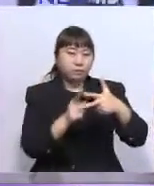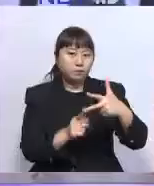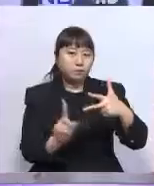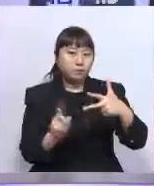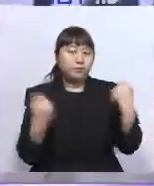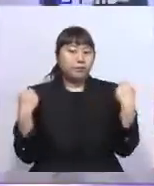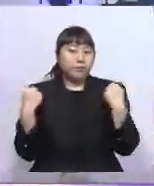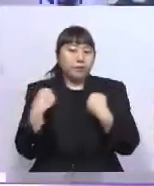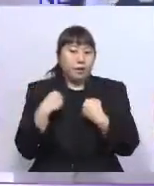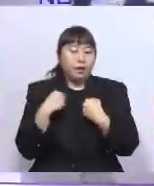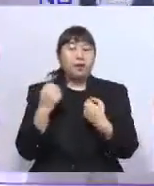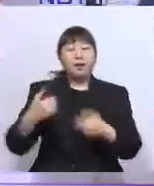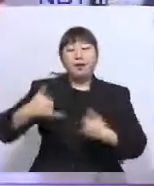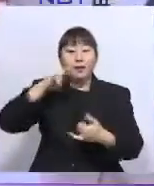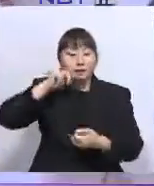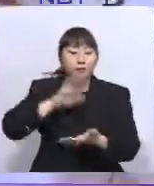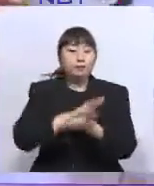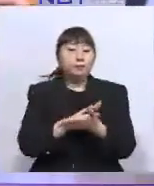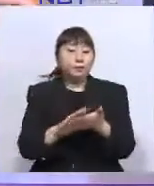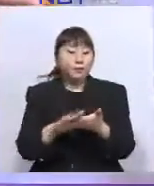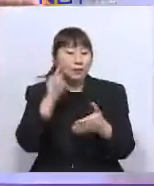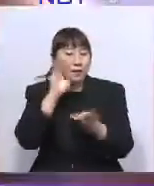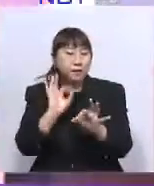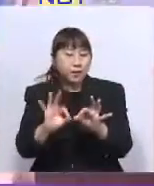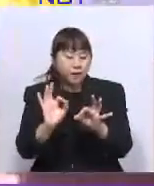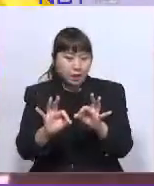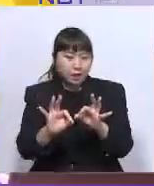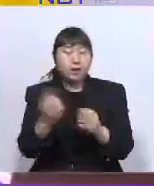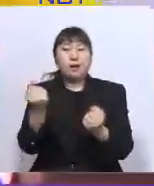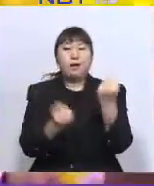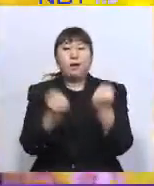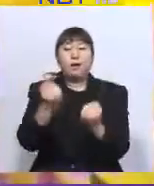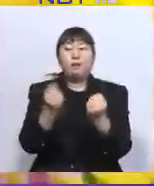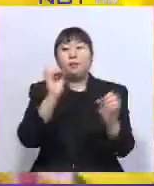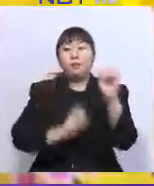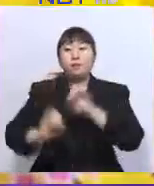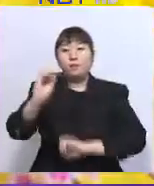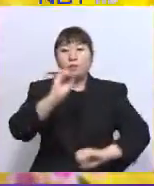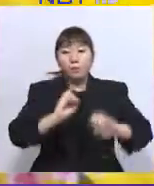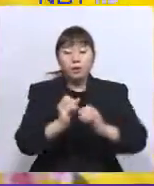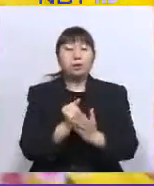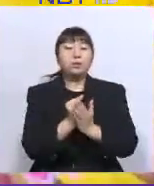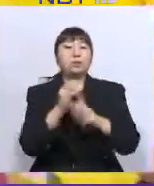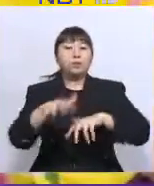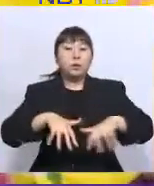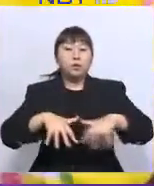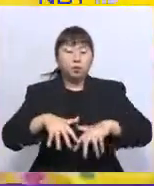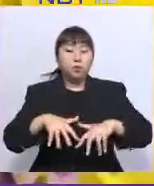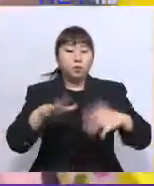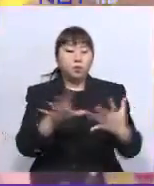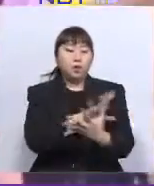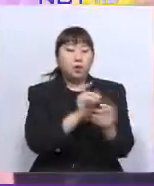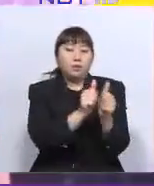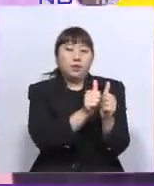ต่งกายเล่นน้ำด้วยชุดสุภาพใช้น้ำอย่างประหยัดคุ้มค่าและขับขี่อย่างปลอดภัยเพื่อให้ประชาชนร่วมสืบสานประเพณี